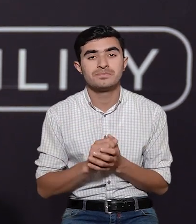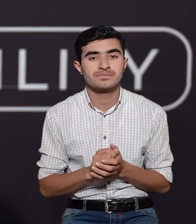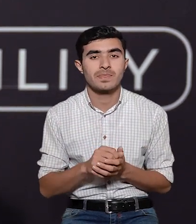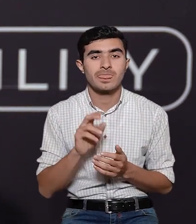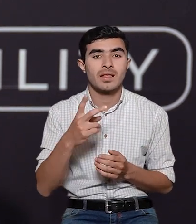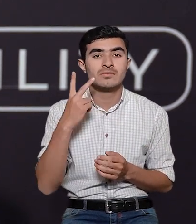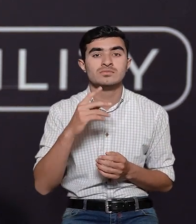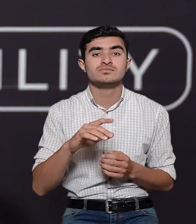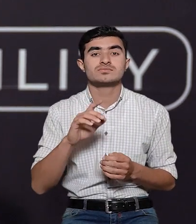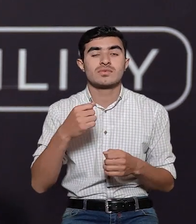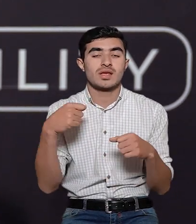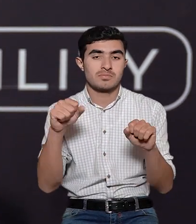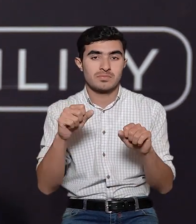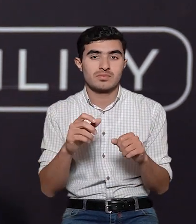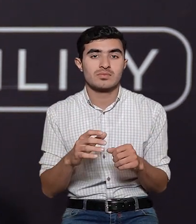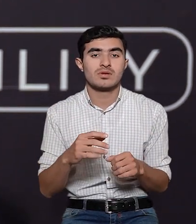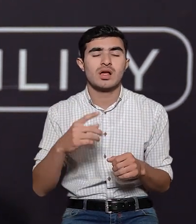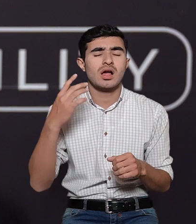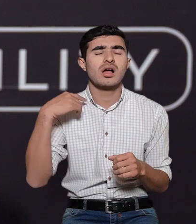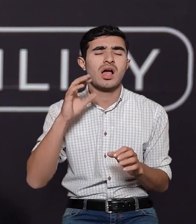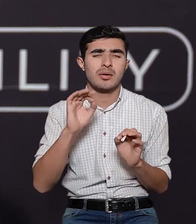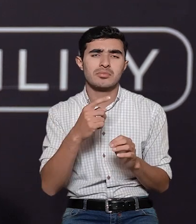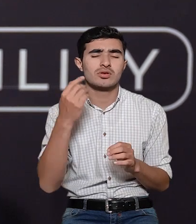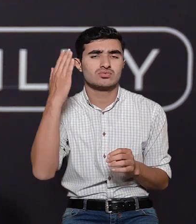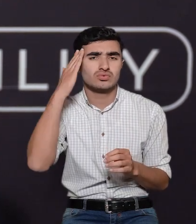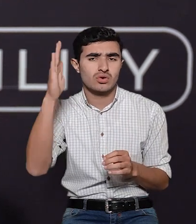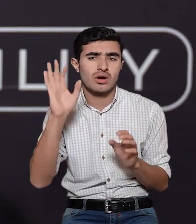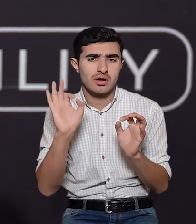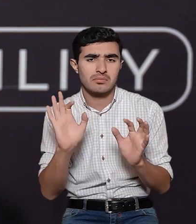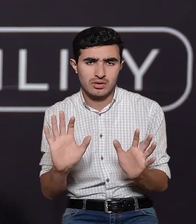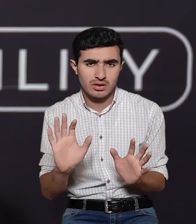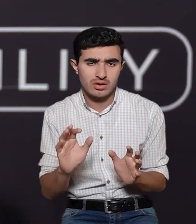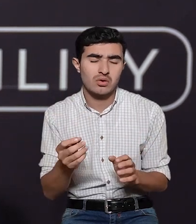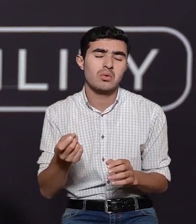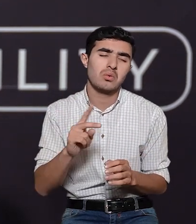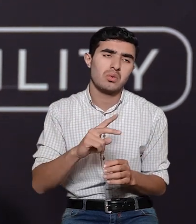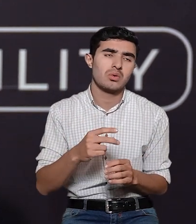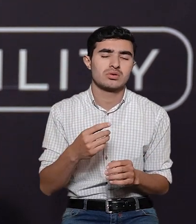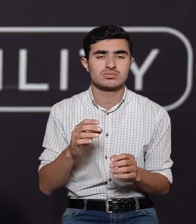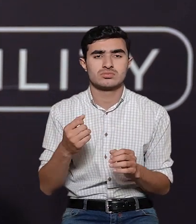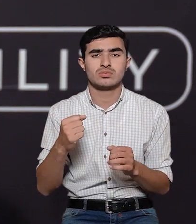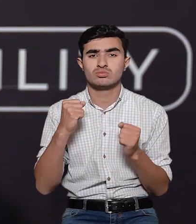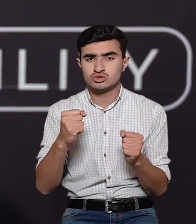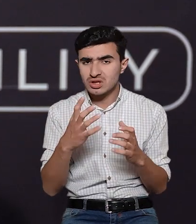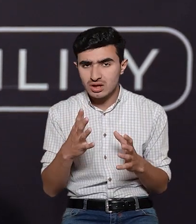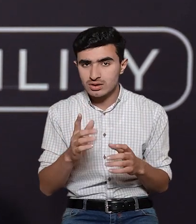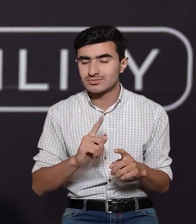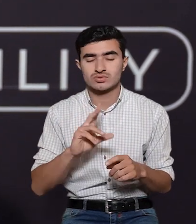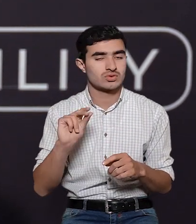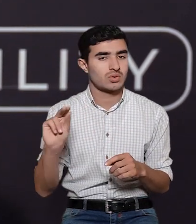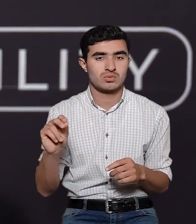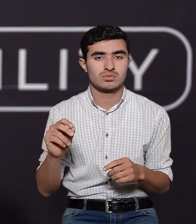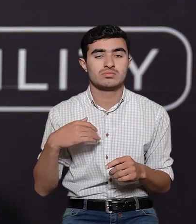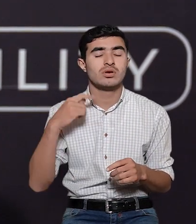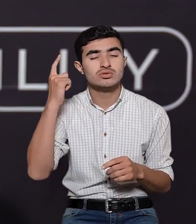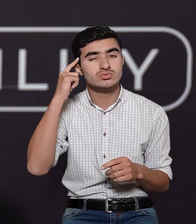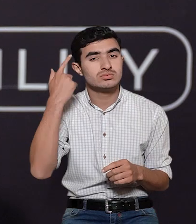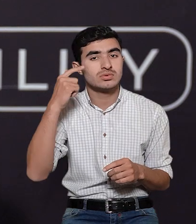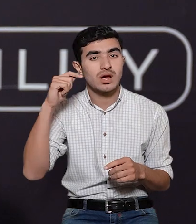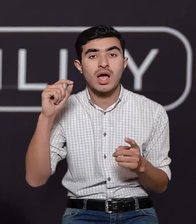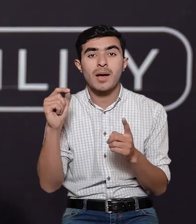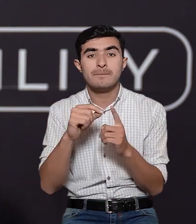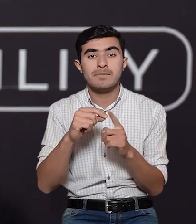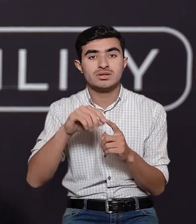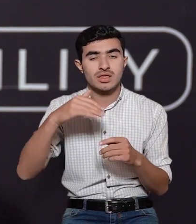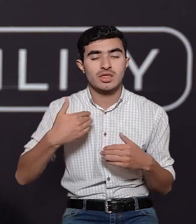لگتا ہے؟ کیا یہ بھی ناممکن ہے؟ نہیں. میں سمجھتا ہوں جتنا یوتھ آج پاکستان کے اندر ہے اتنا یوتھ دنیا میں نہیں